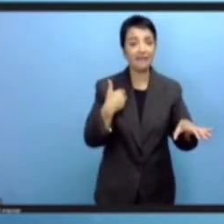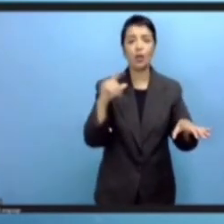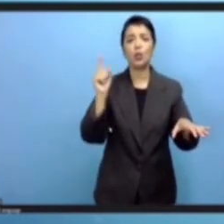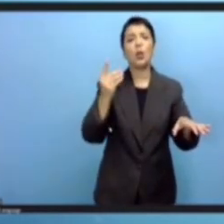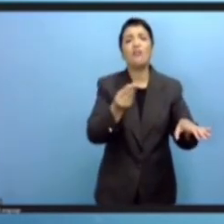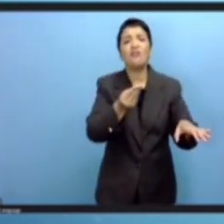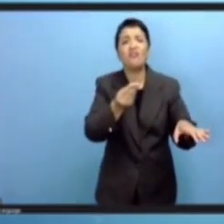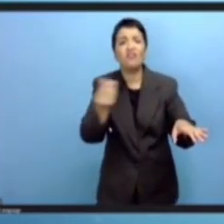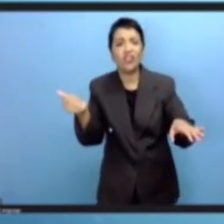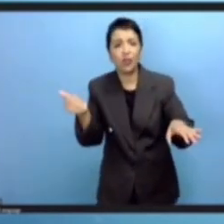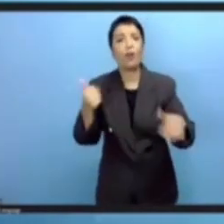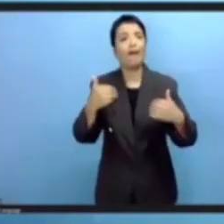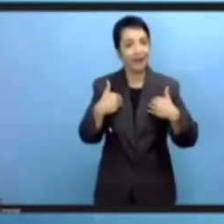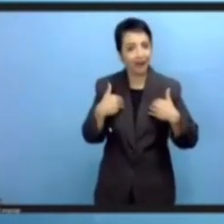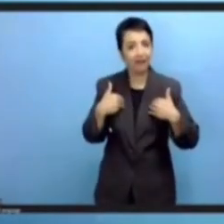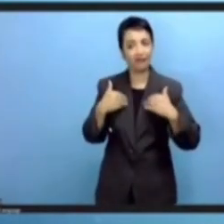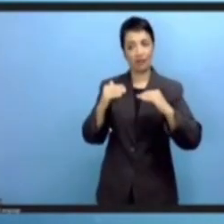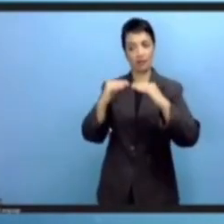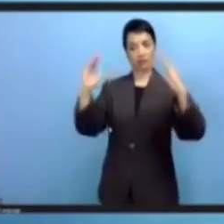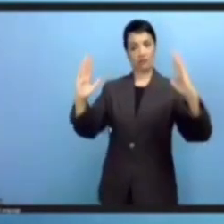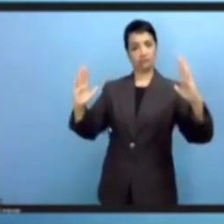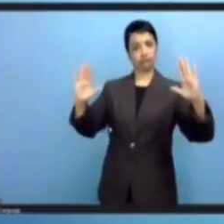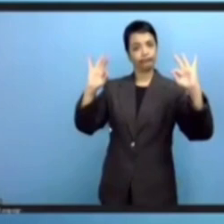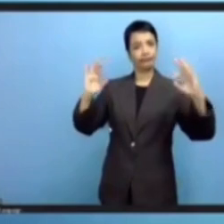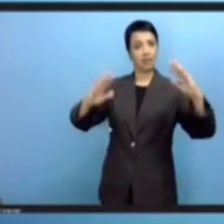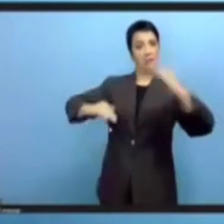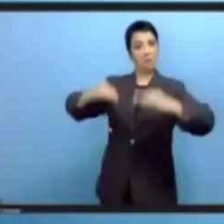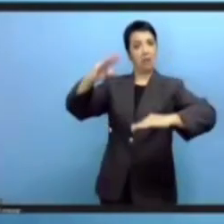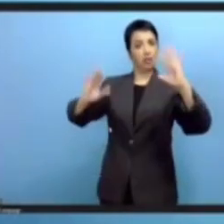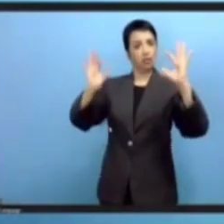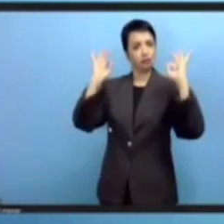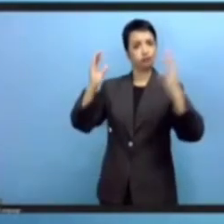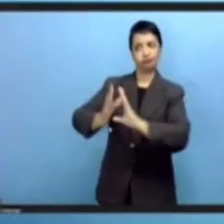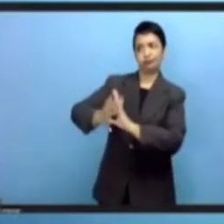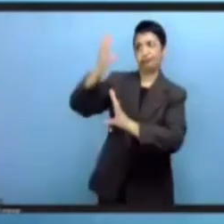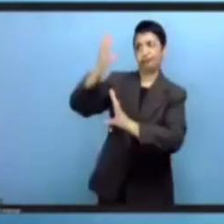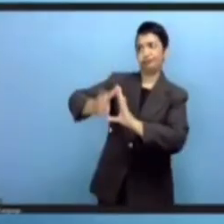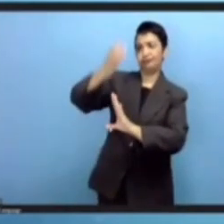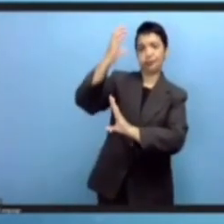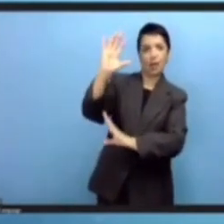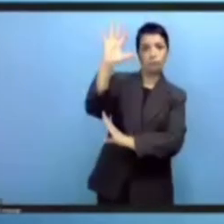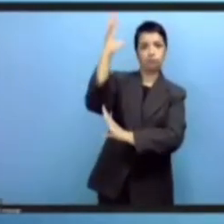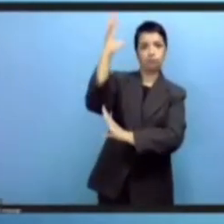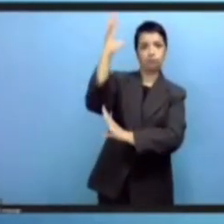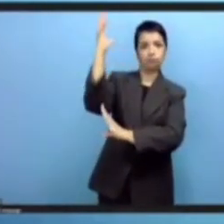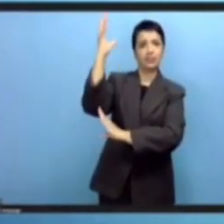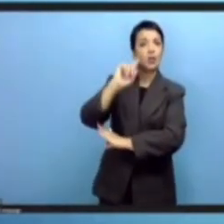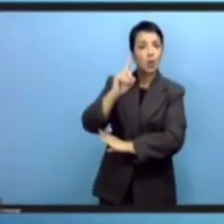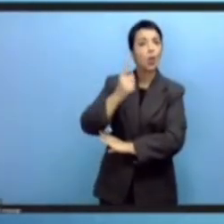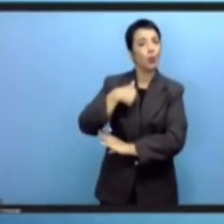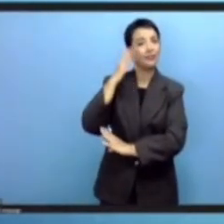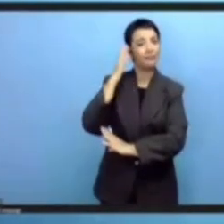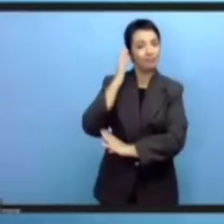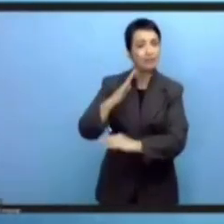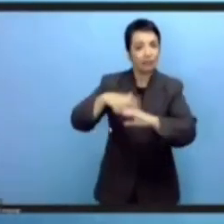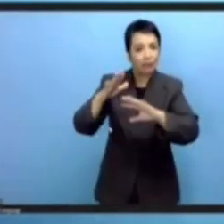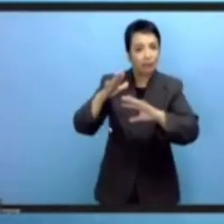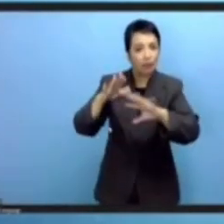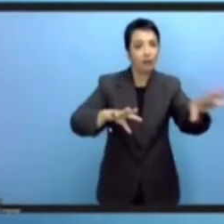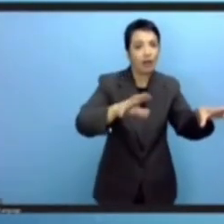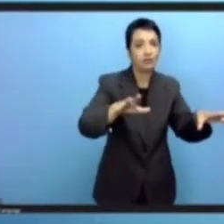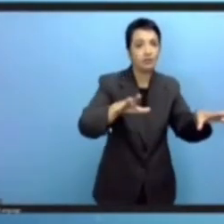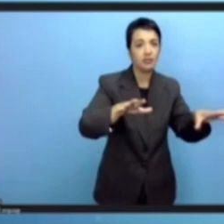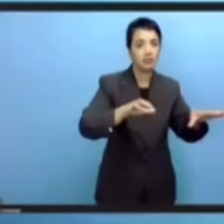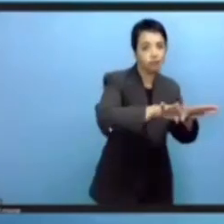qui ont compris la puissance de cette infrastructure. Et je crois qu'il faut faire passer ce message dans